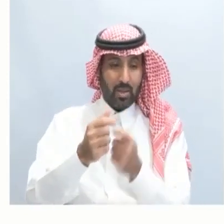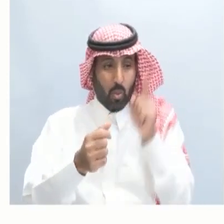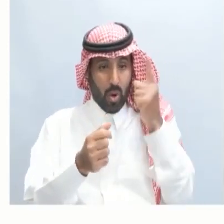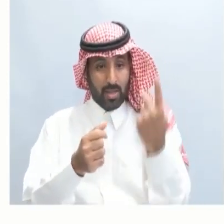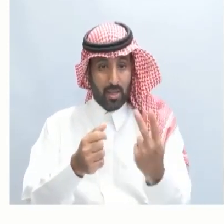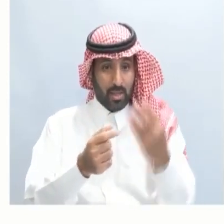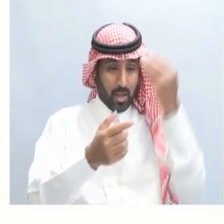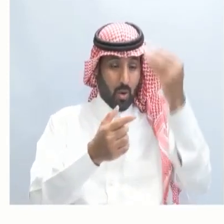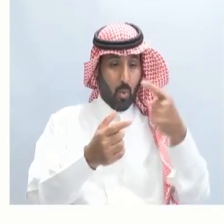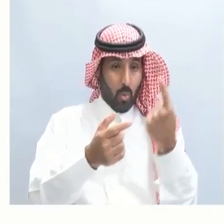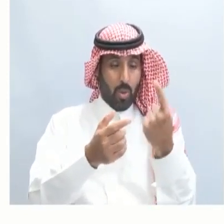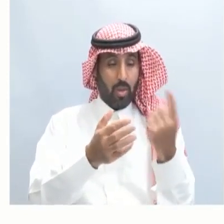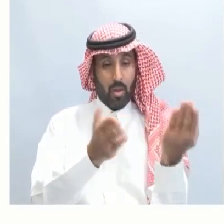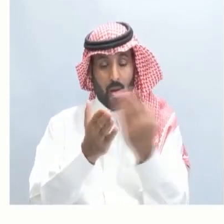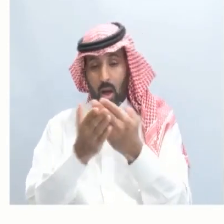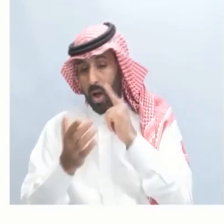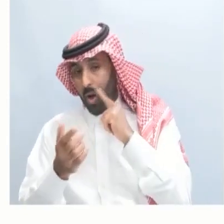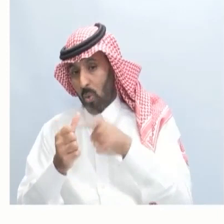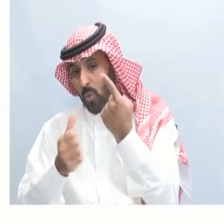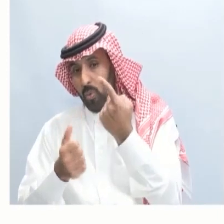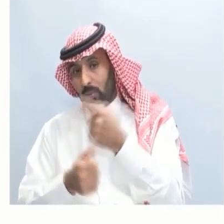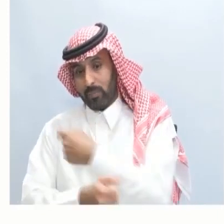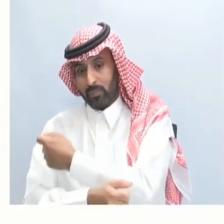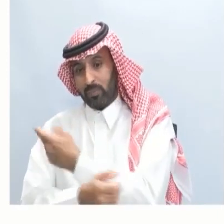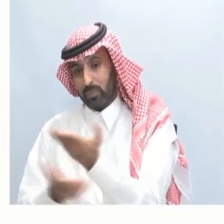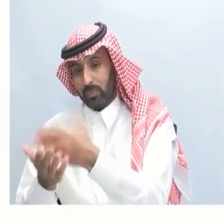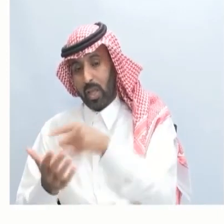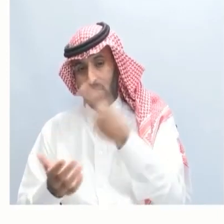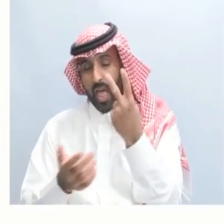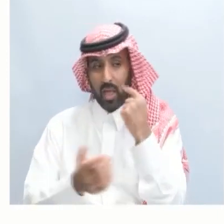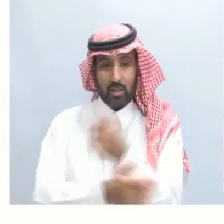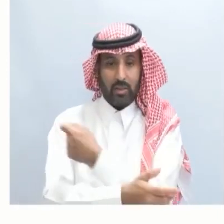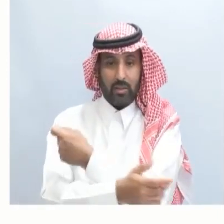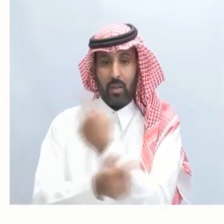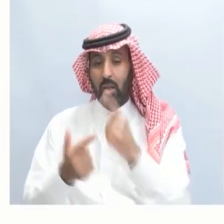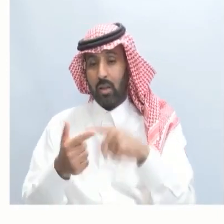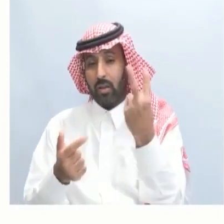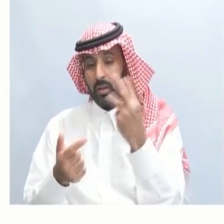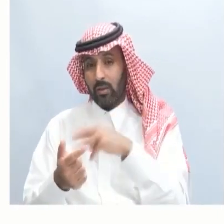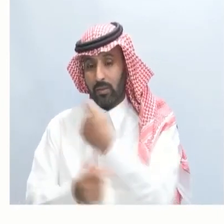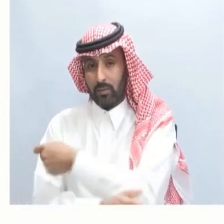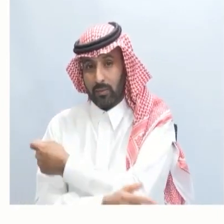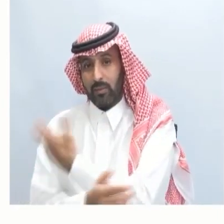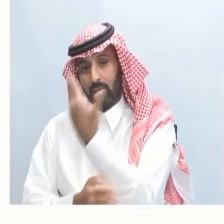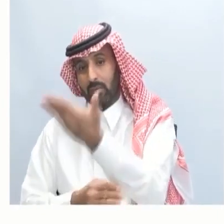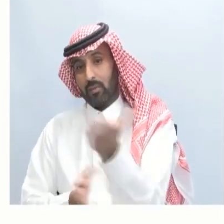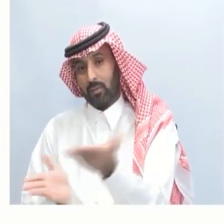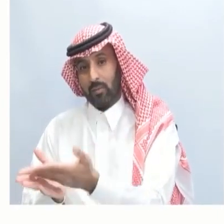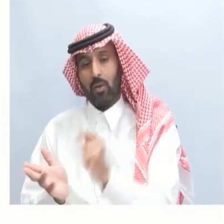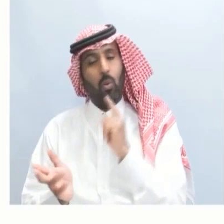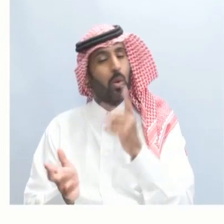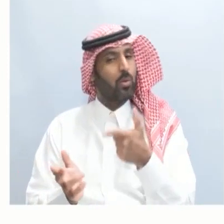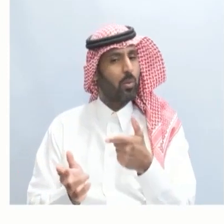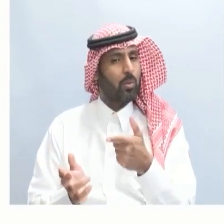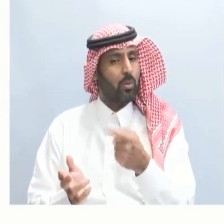الطالب ان هذا رقم واحد او المحاوله الاولى هذه المحاوله الثانيه هذه المحاوله الثالثه طيب ما